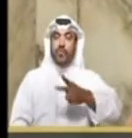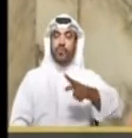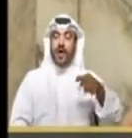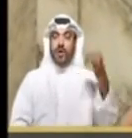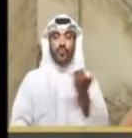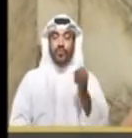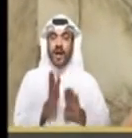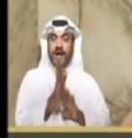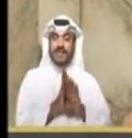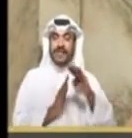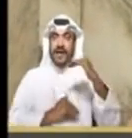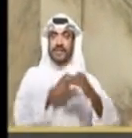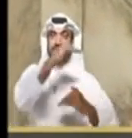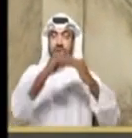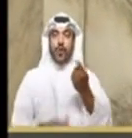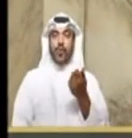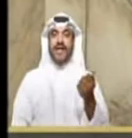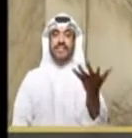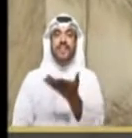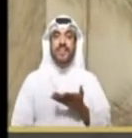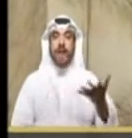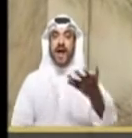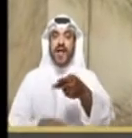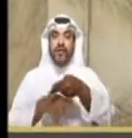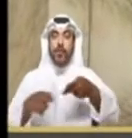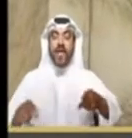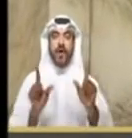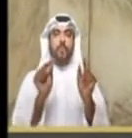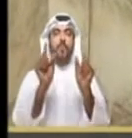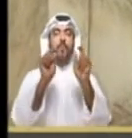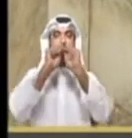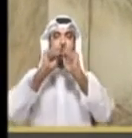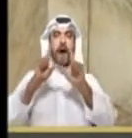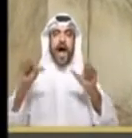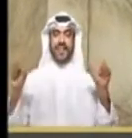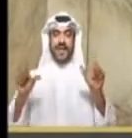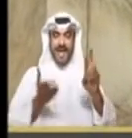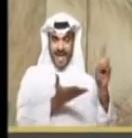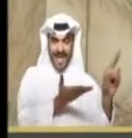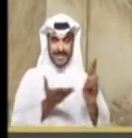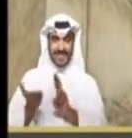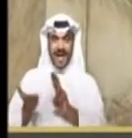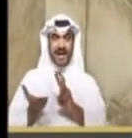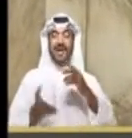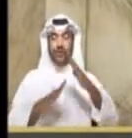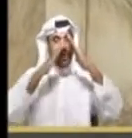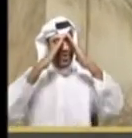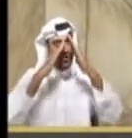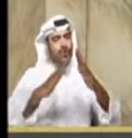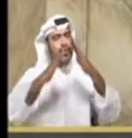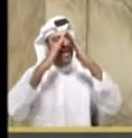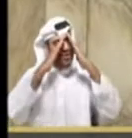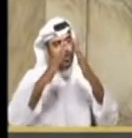قضية التنمية والاستثمارات الكويتية في السودان نموذج، وبالتالي الزيارة القصد منها تقديم الشكر